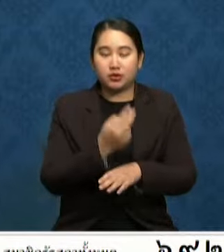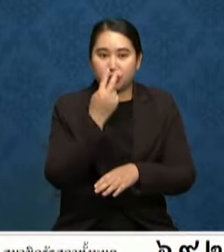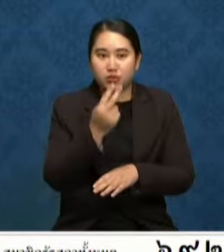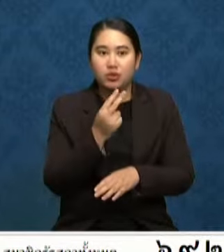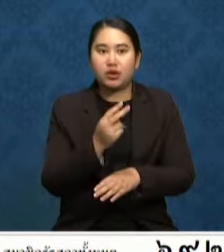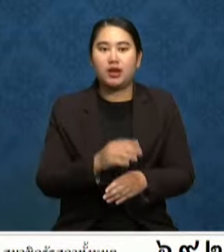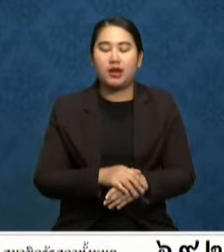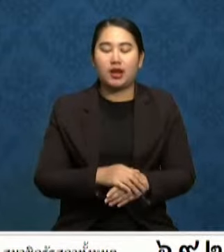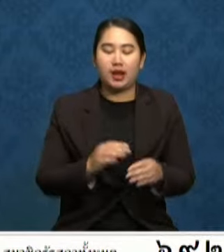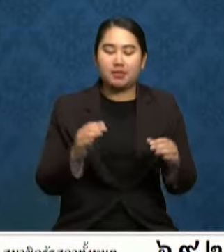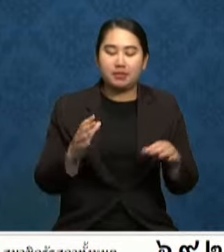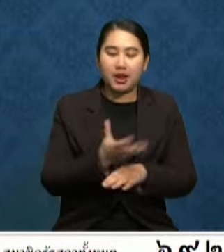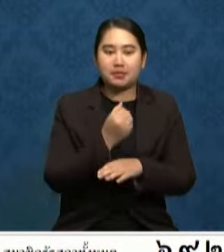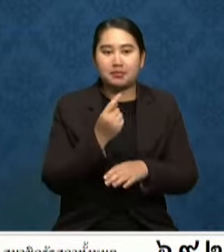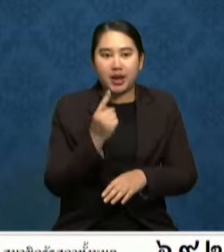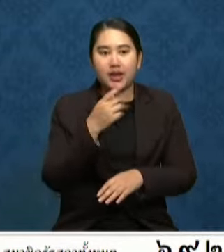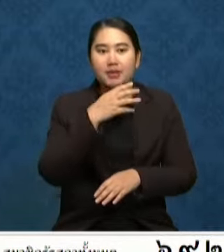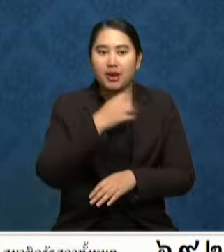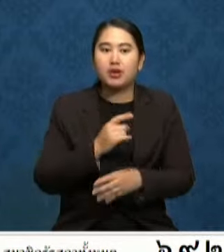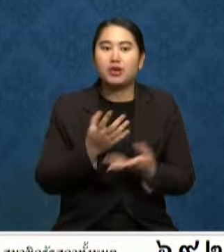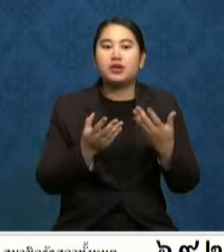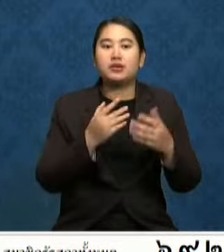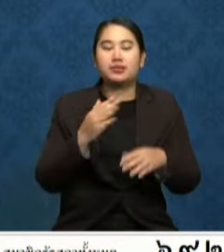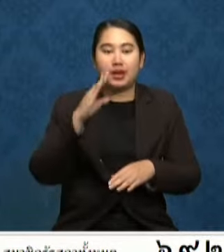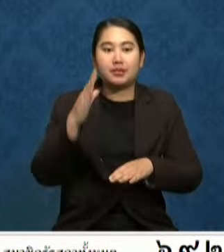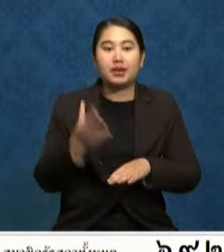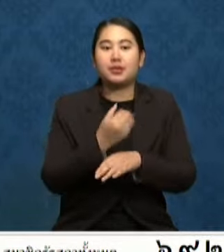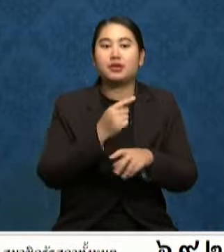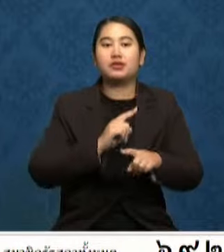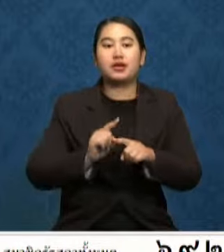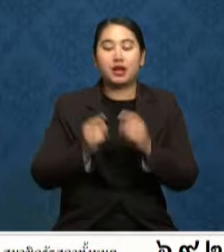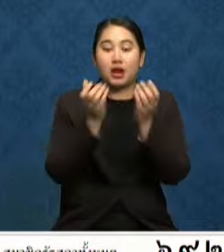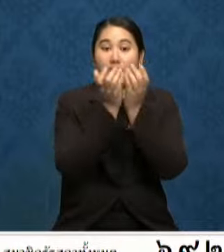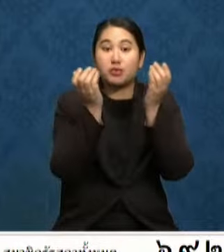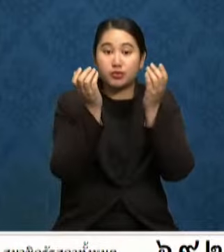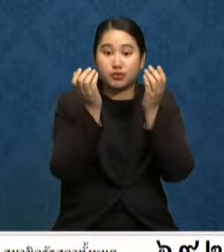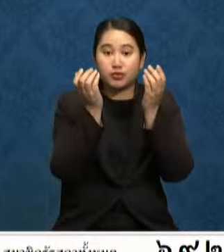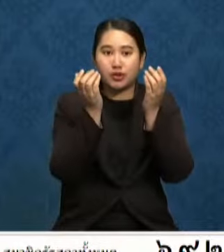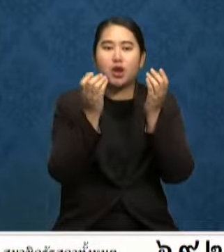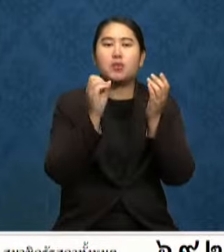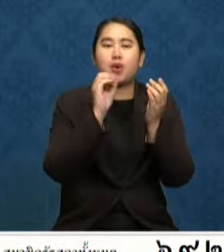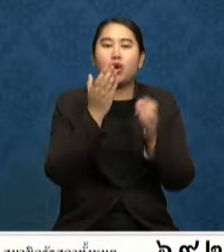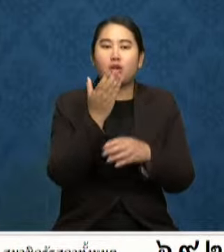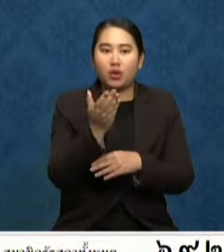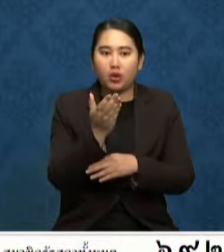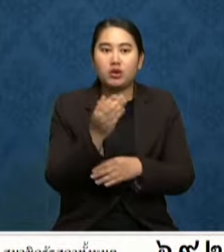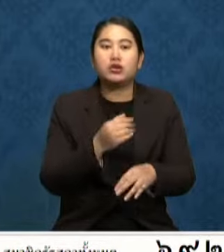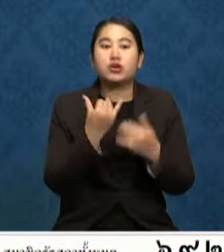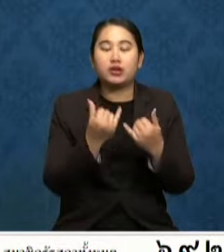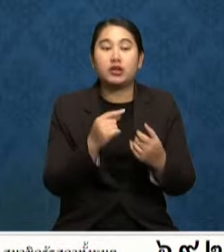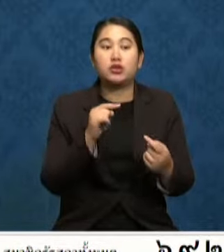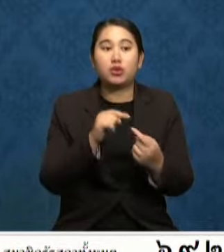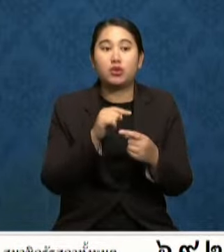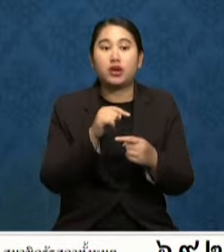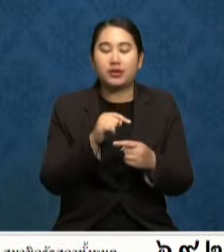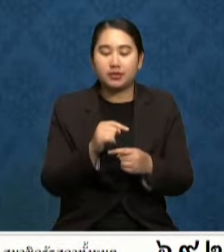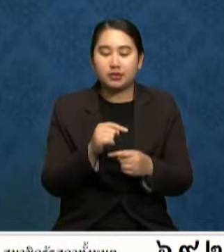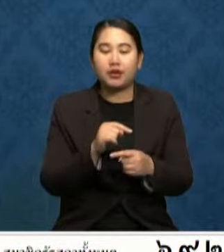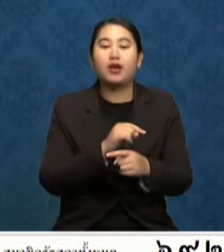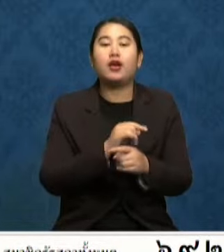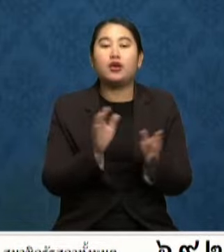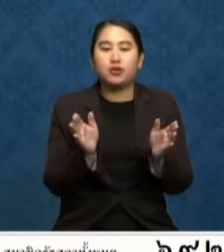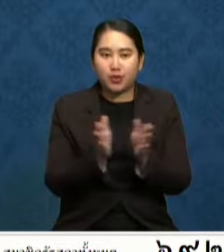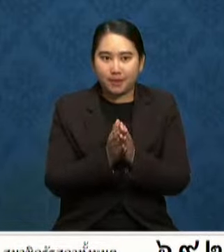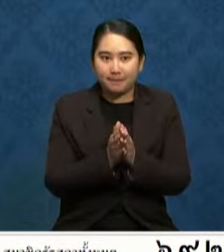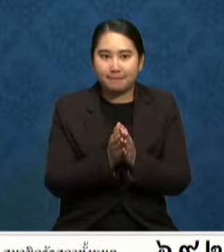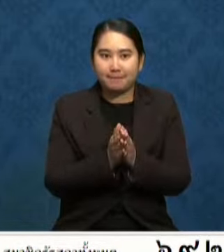ภาพ อำนาดเก่ อำนาดไหม การรัฐปรหาร และรัฏธรรมนโ่ที่เรียกร้กมากๆ มันอยู่ในการมุมองข้อนี้